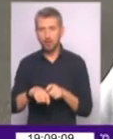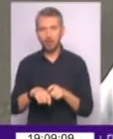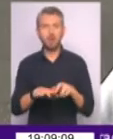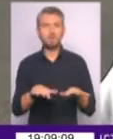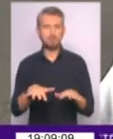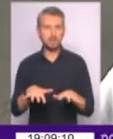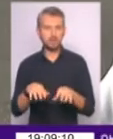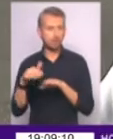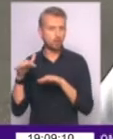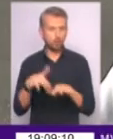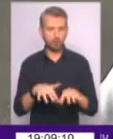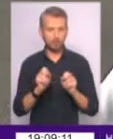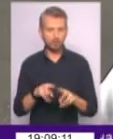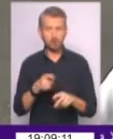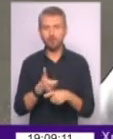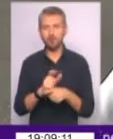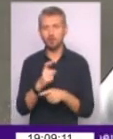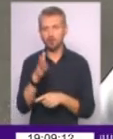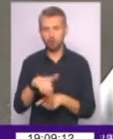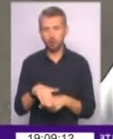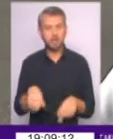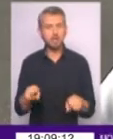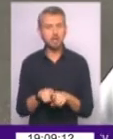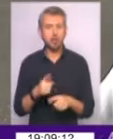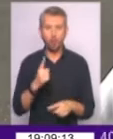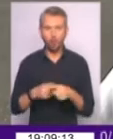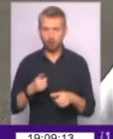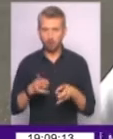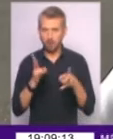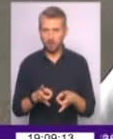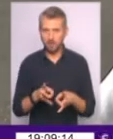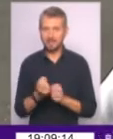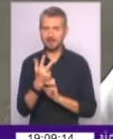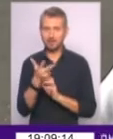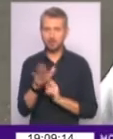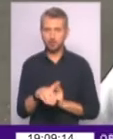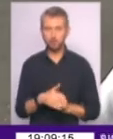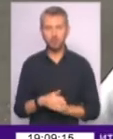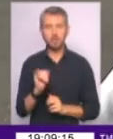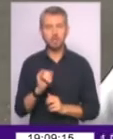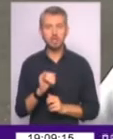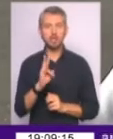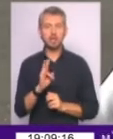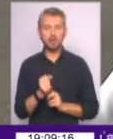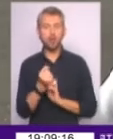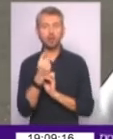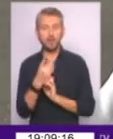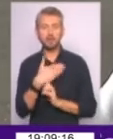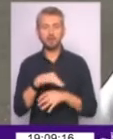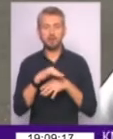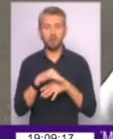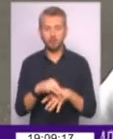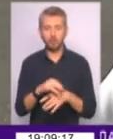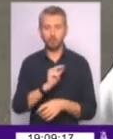сувонебезпечних, їх більше сотні, а із таких гостроаварійних 13. От і на 11 ми